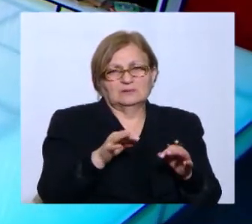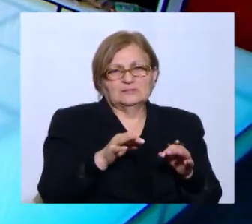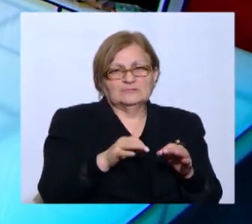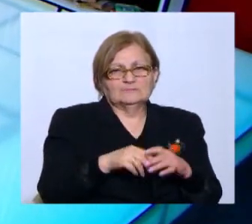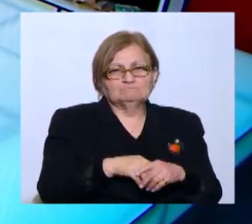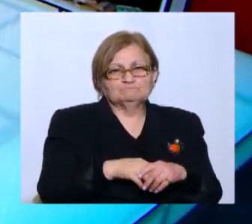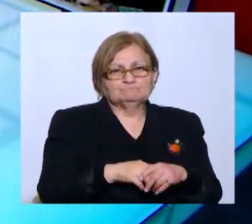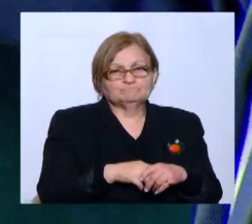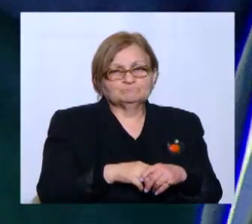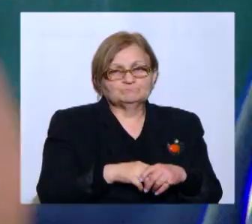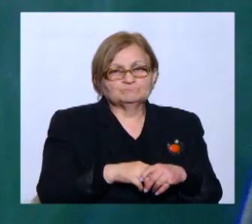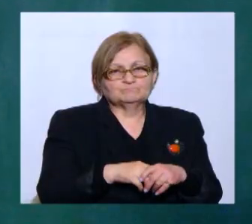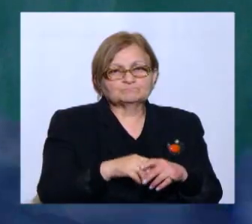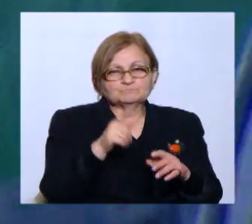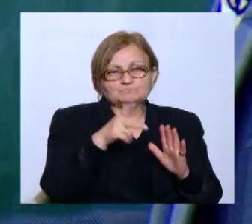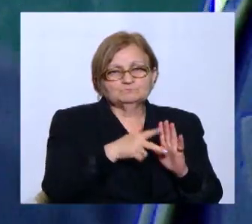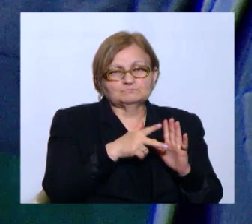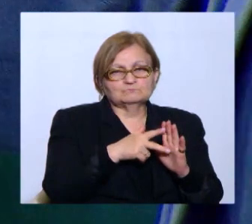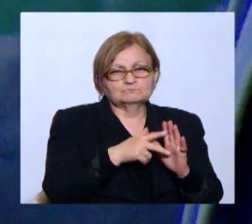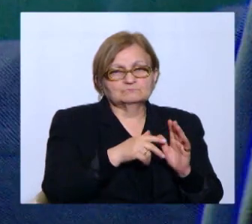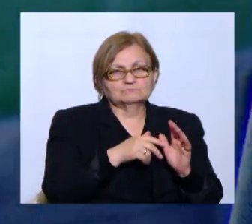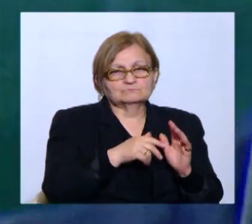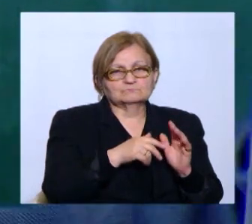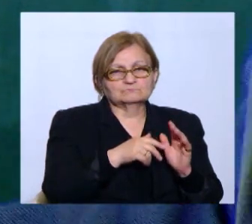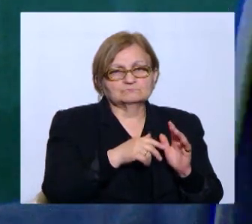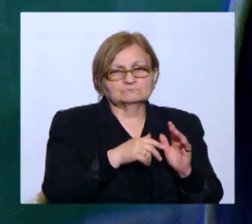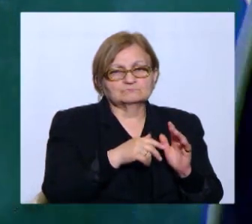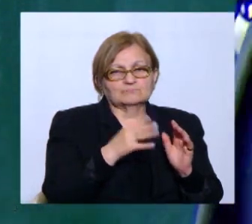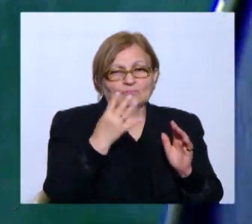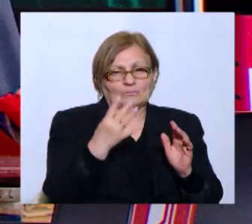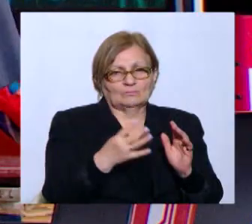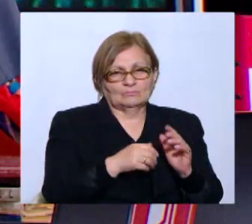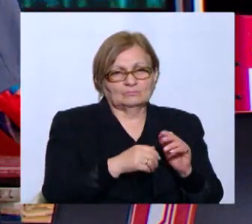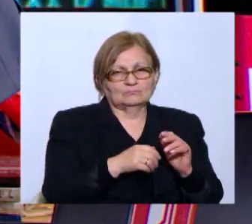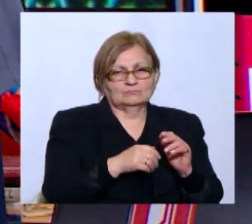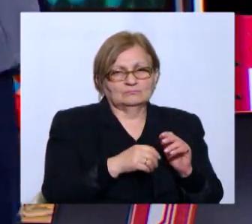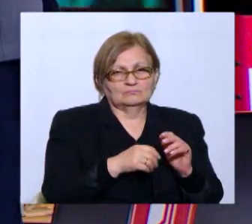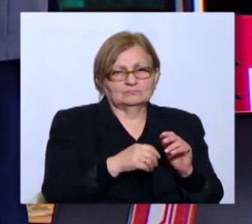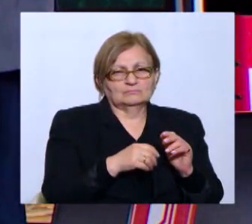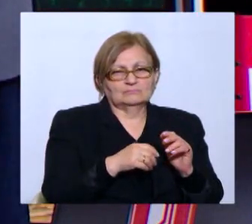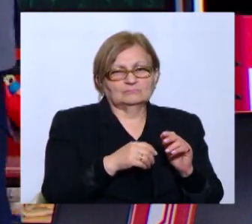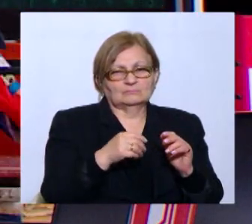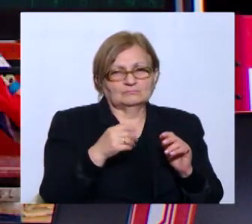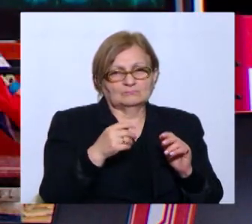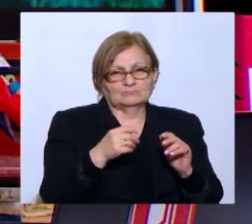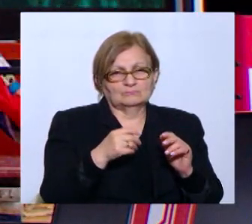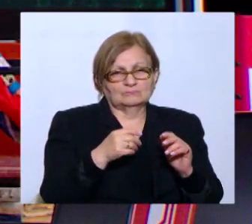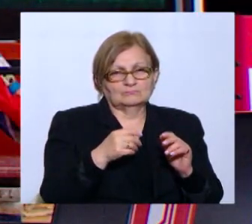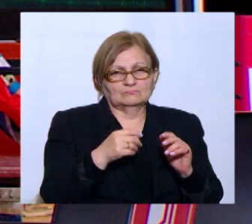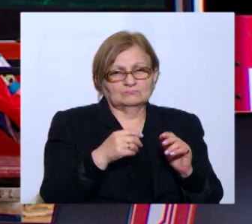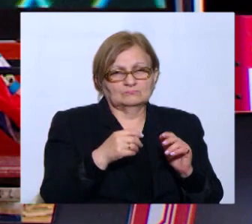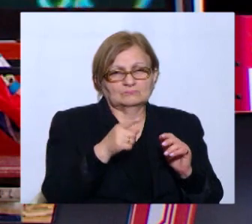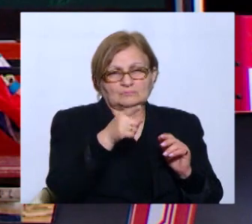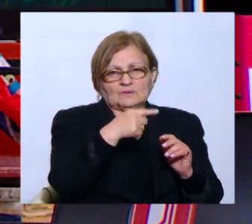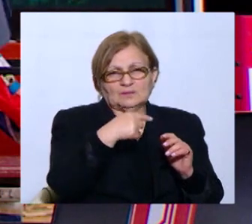ერთი ერთეული. ას არის, ეს არის 8, ეს არის 4, 2, 1 და აი აქ ჩვენ